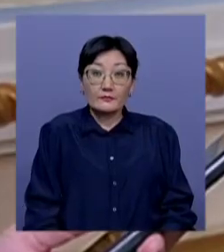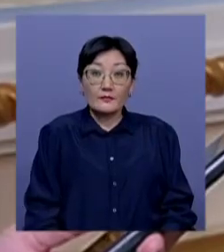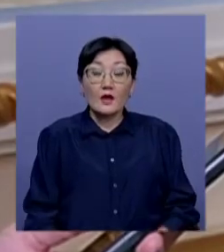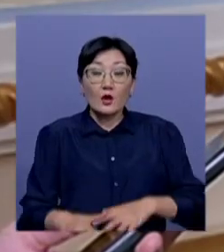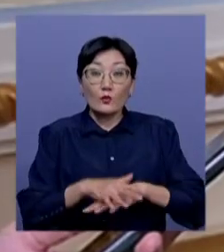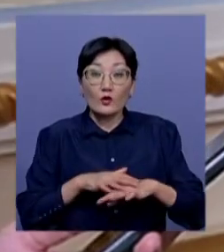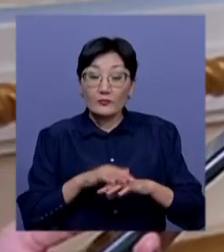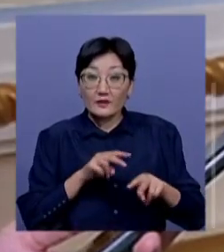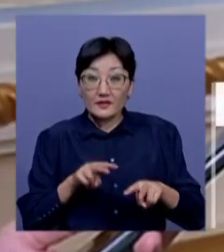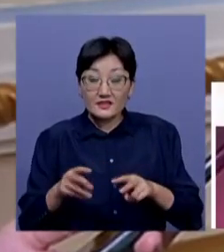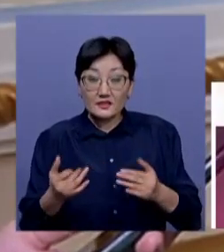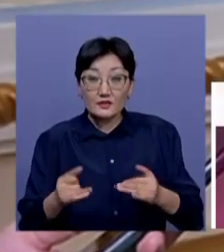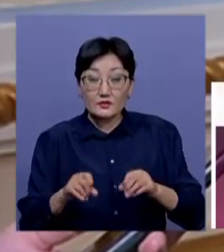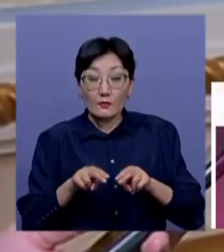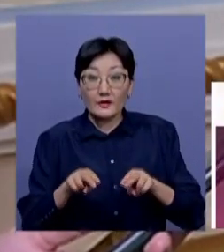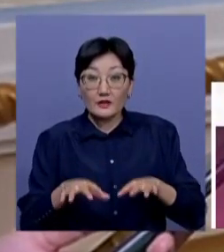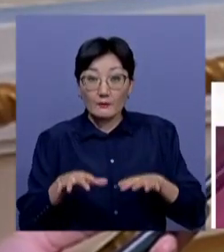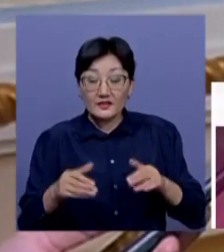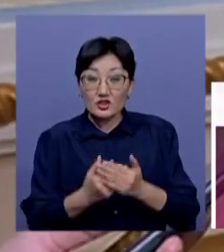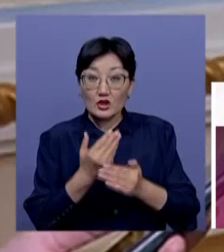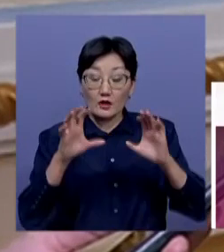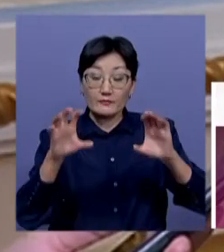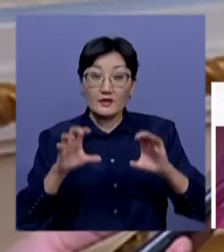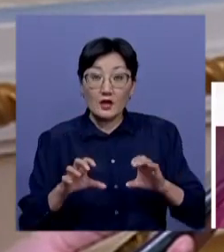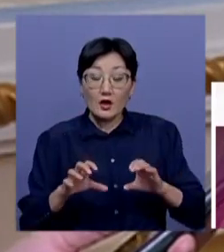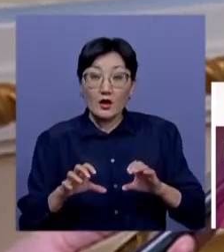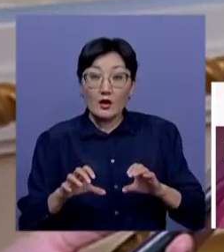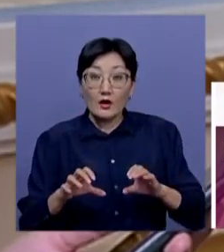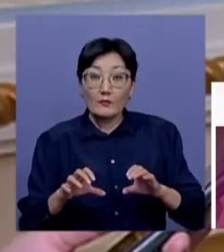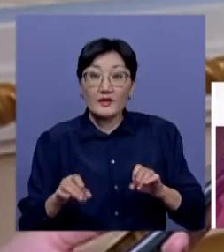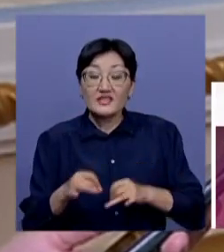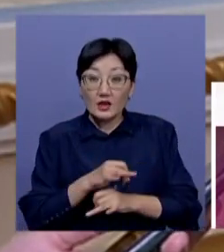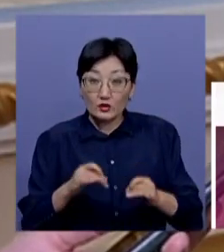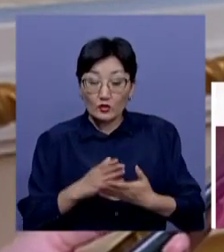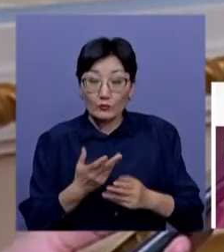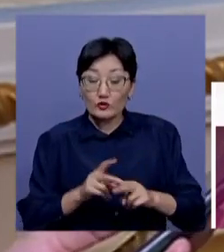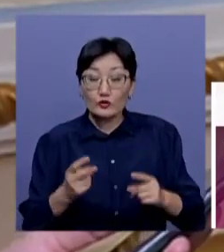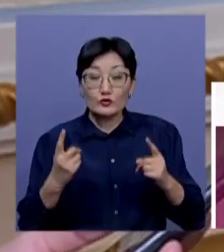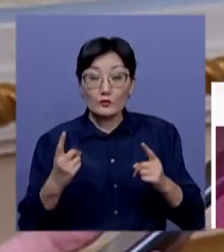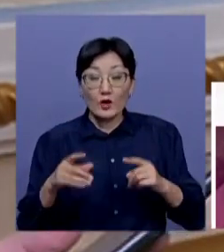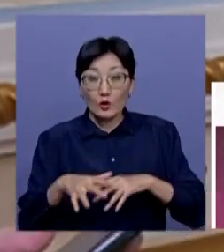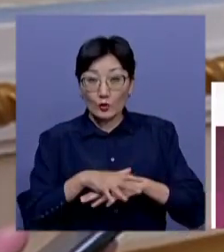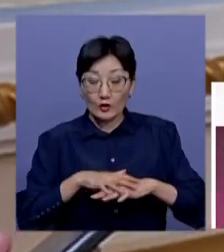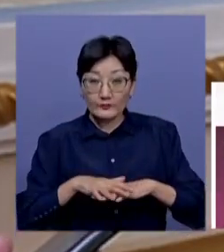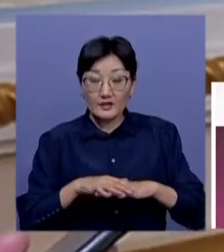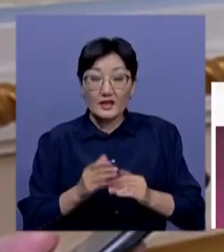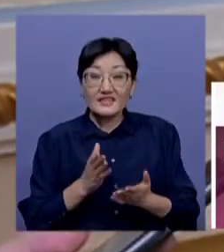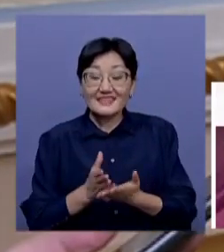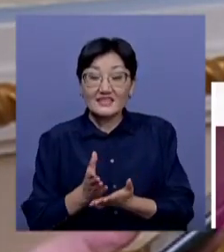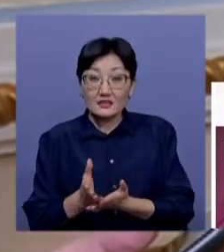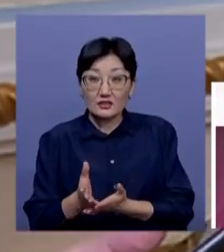Қоғам бақылау қазір парламент жаңа заң қарастыруда. Бұл да үлкен бүгін қоғамның тікелей